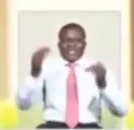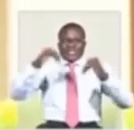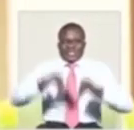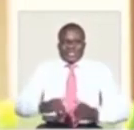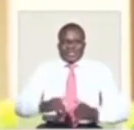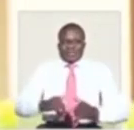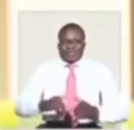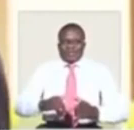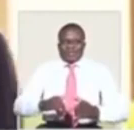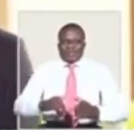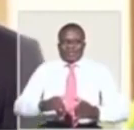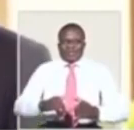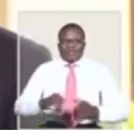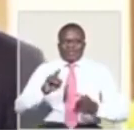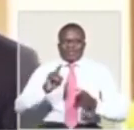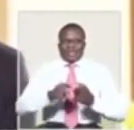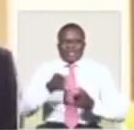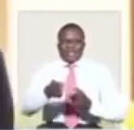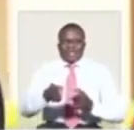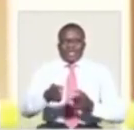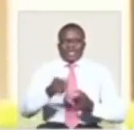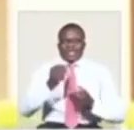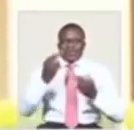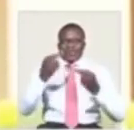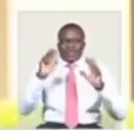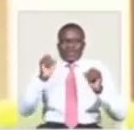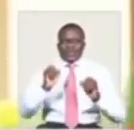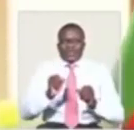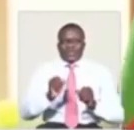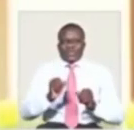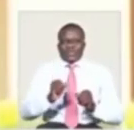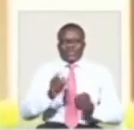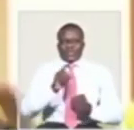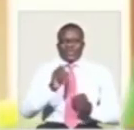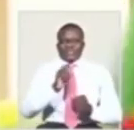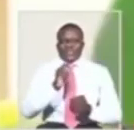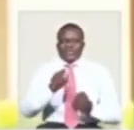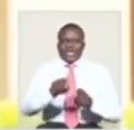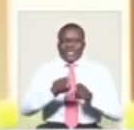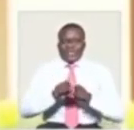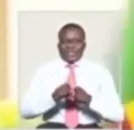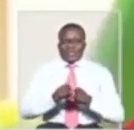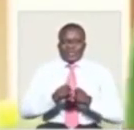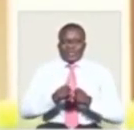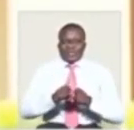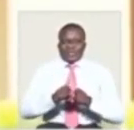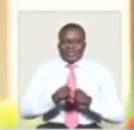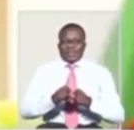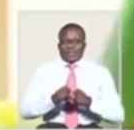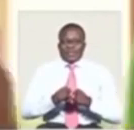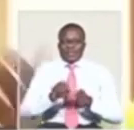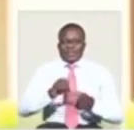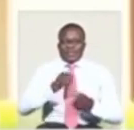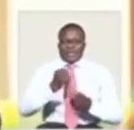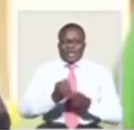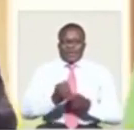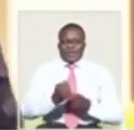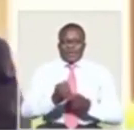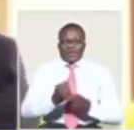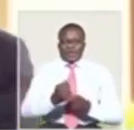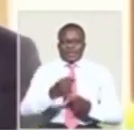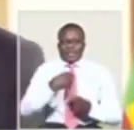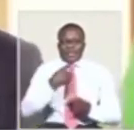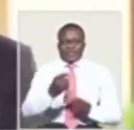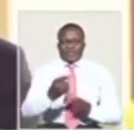Tous les pays africains ont été impliqués dans la résolution donc, de cette crise. Mais personne n'a pu réussir. quoi que ce soit en ce qui la